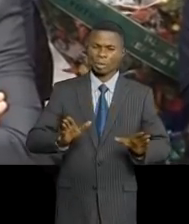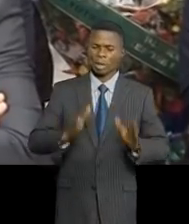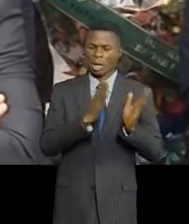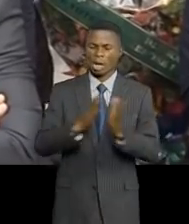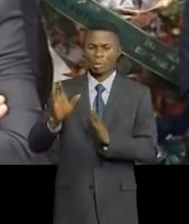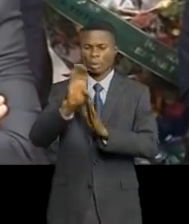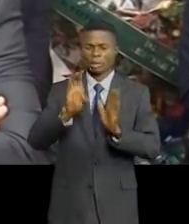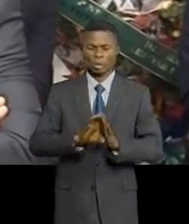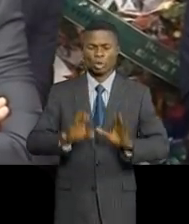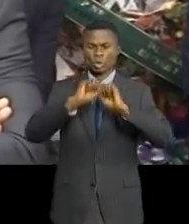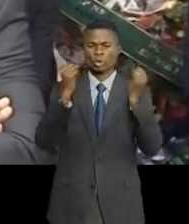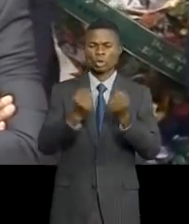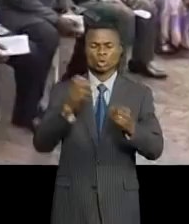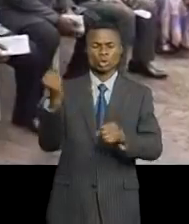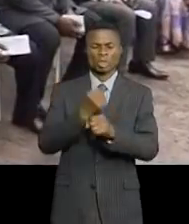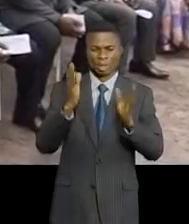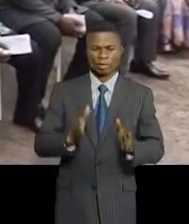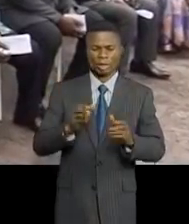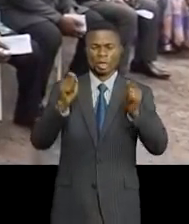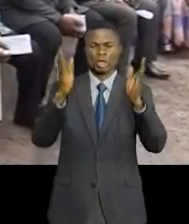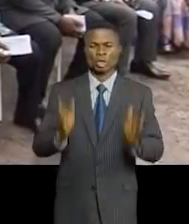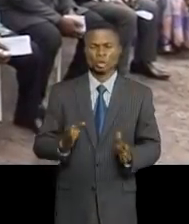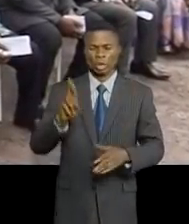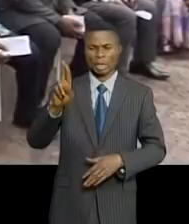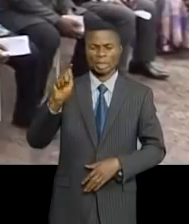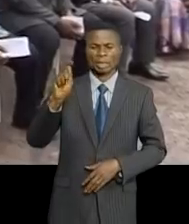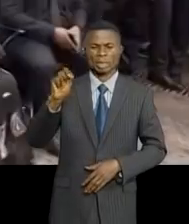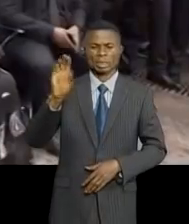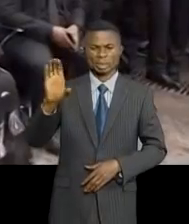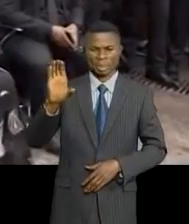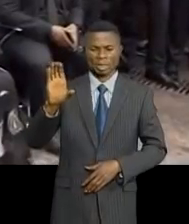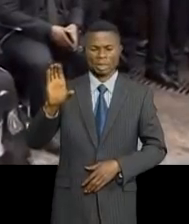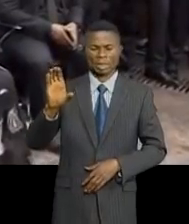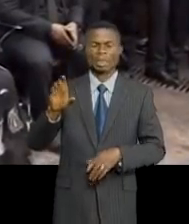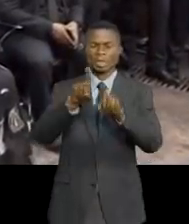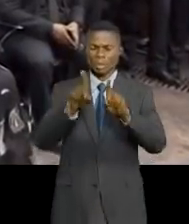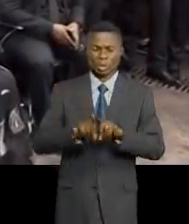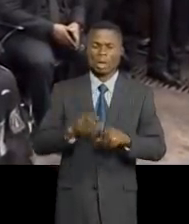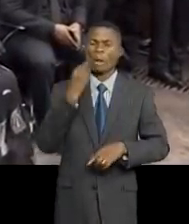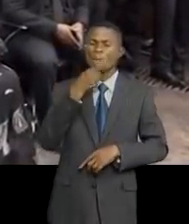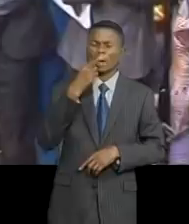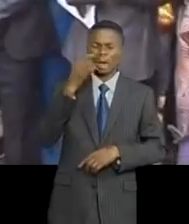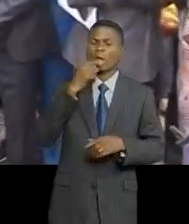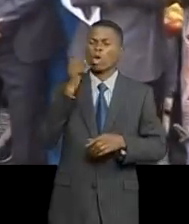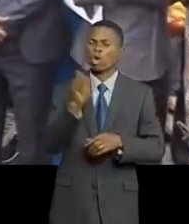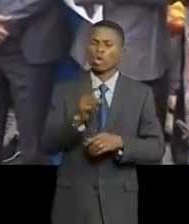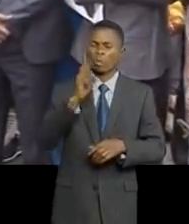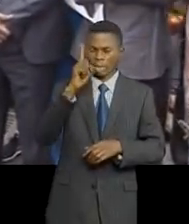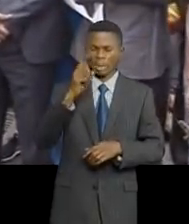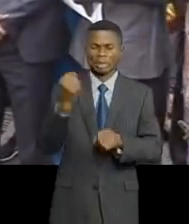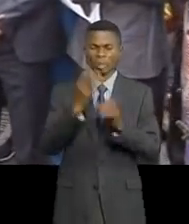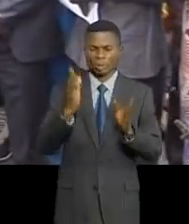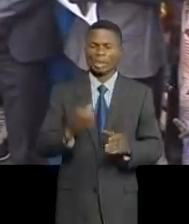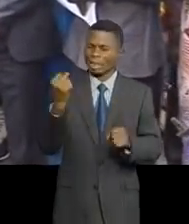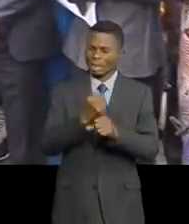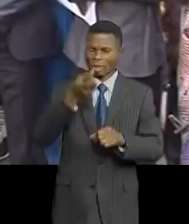l'amélioration des conditions socio-professionnelles des agents et cadres de la RTNC et n'avait qu'un seul mot à l'endroit des travailleurs,